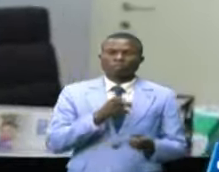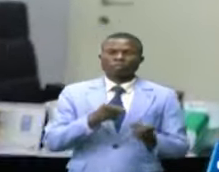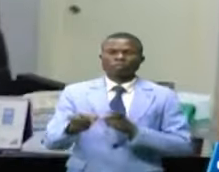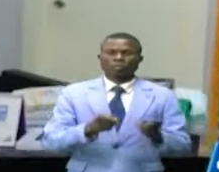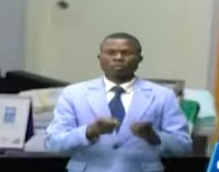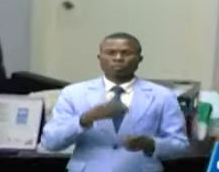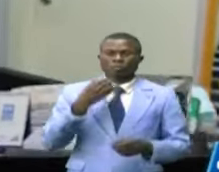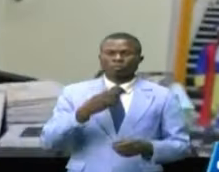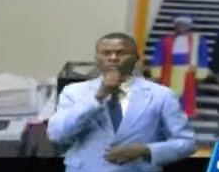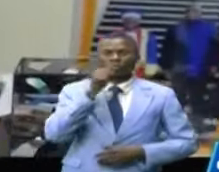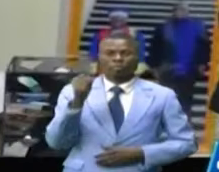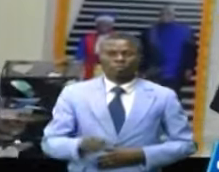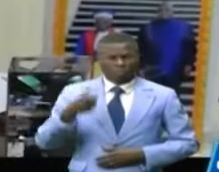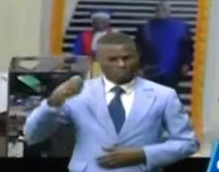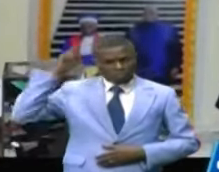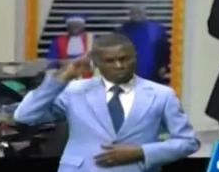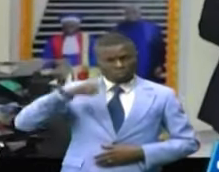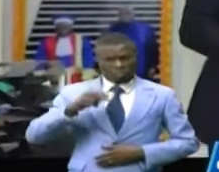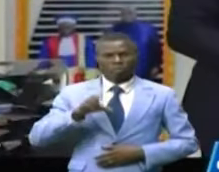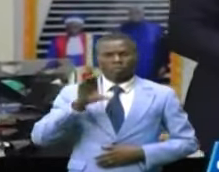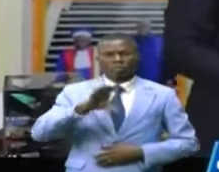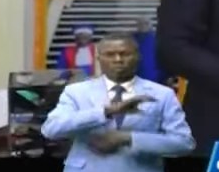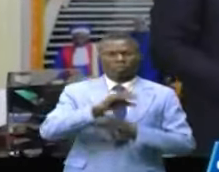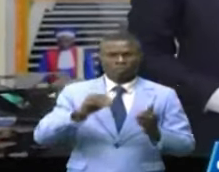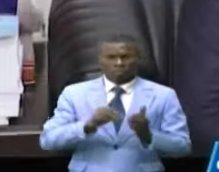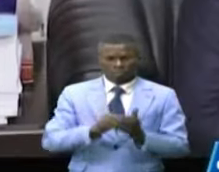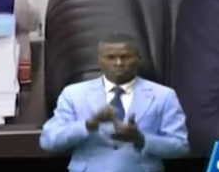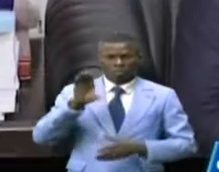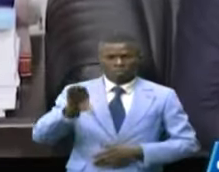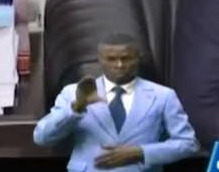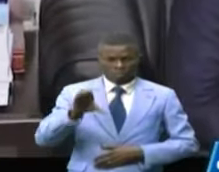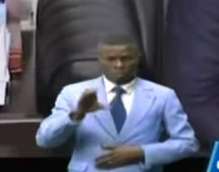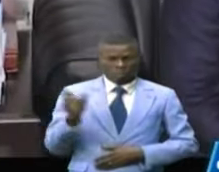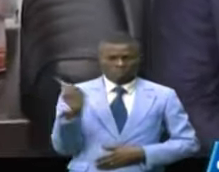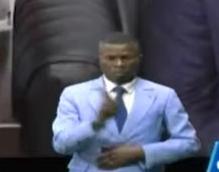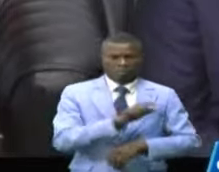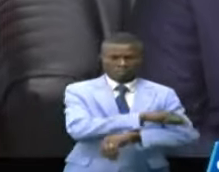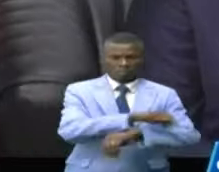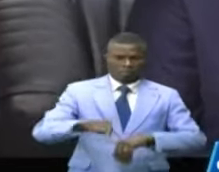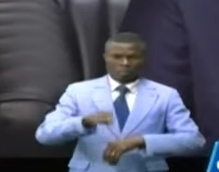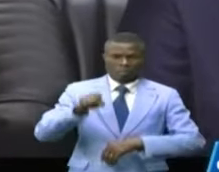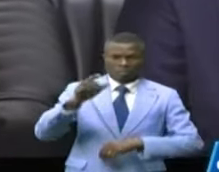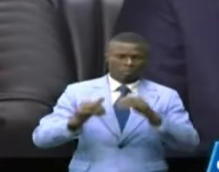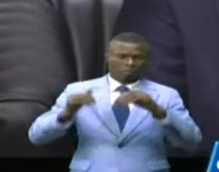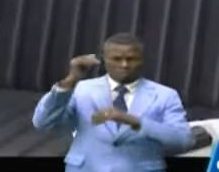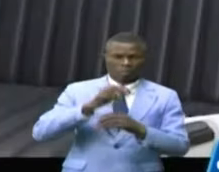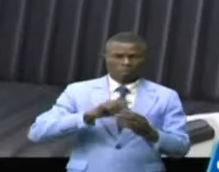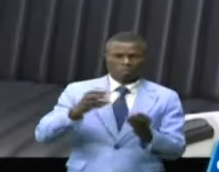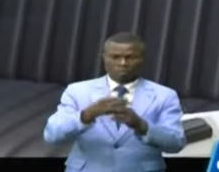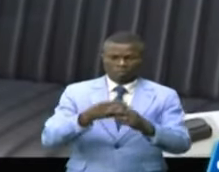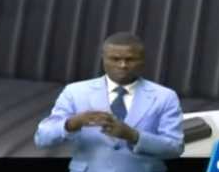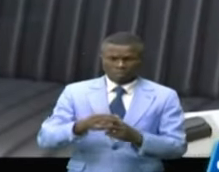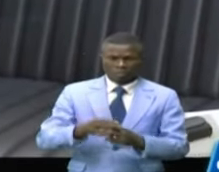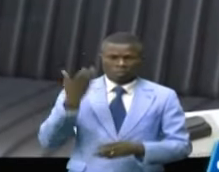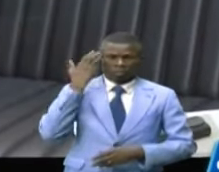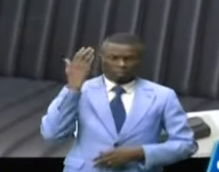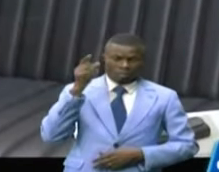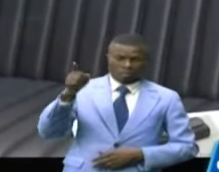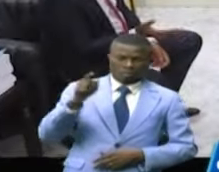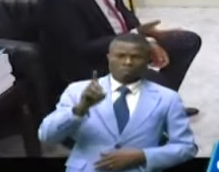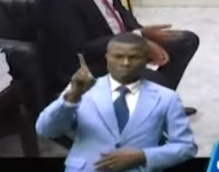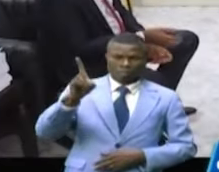l'ancien gouverneur de la Banque centrale du Congo s'est présenté au siège de cette institution supérieure de contrôle. Deo Gracias